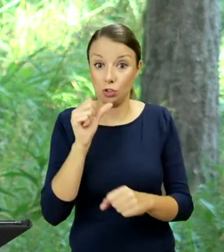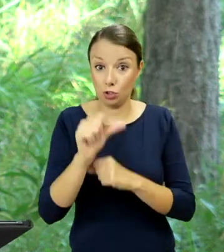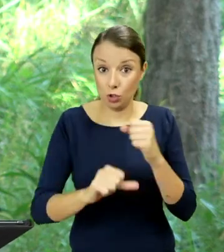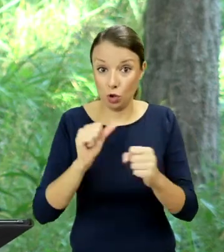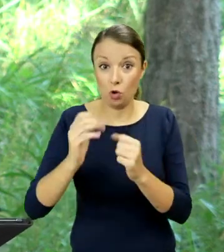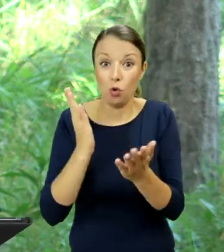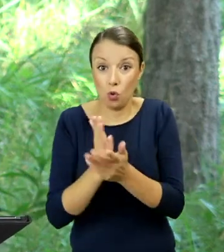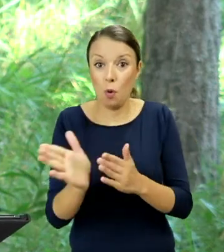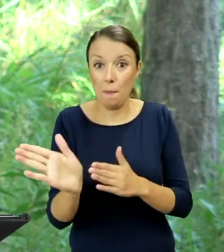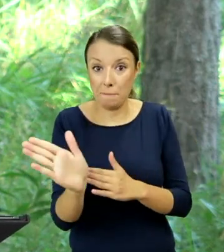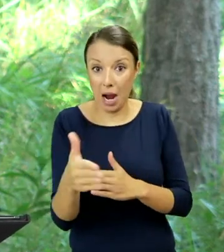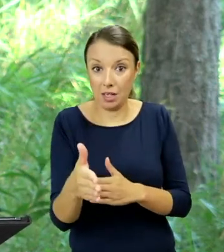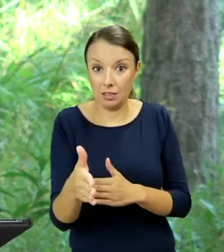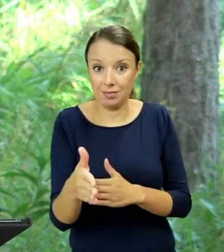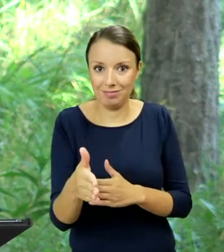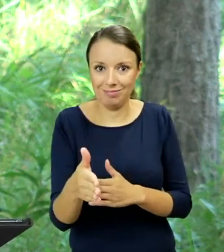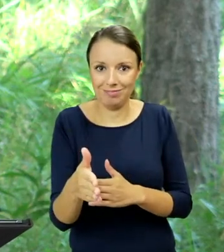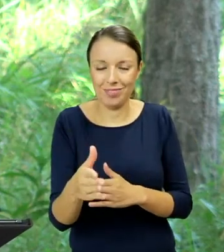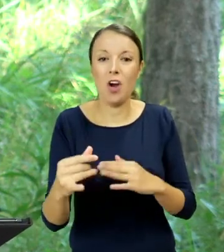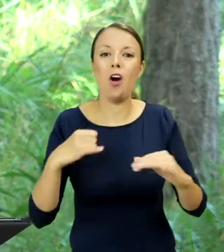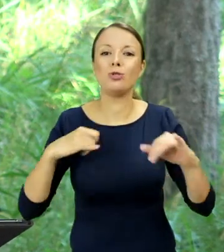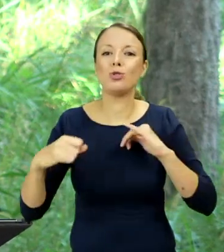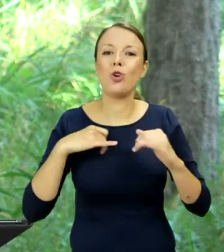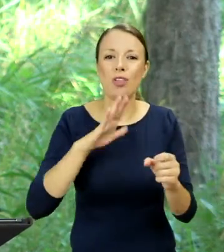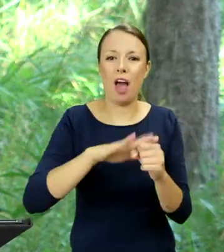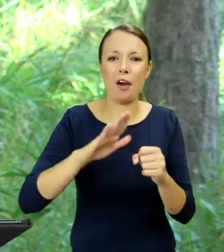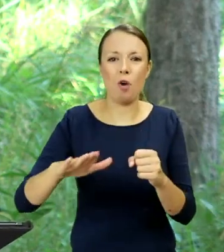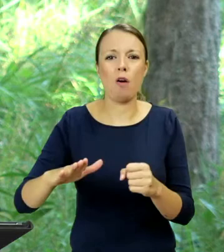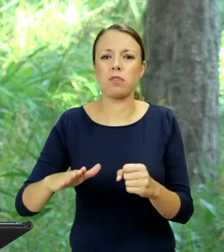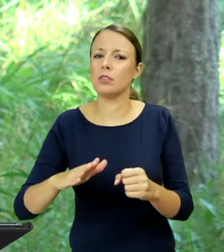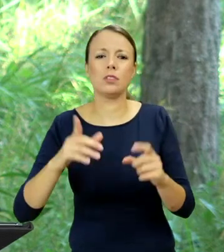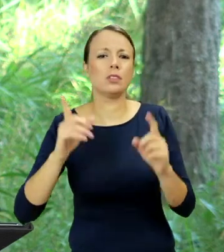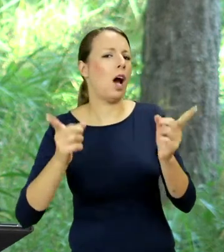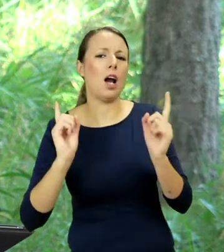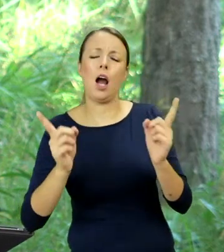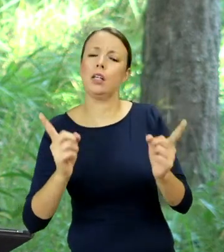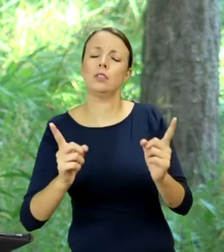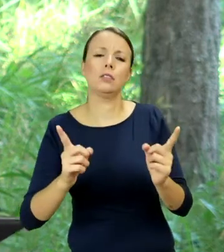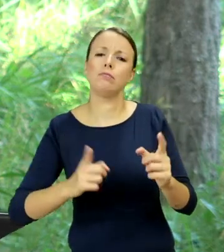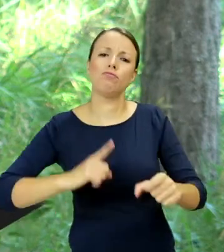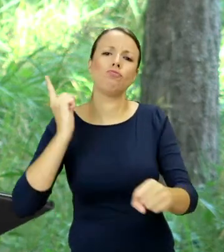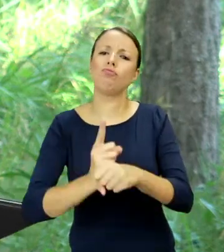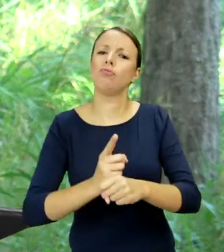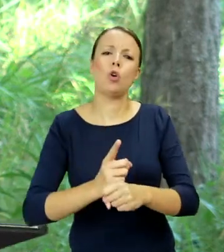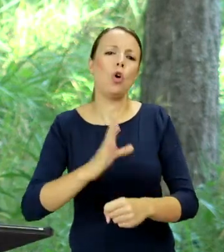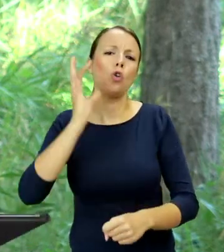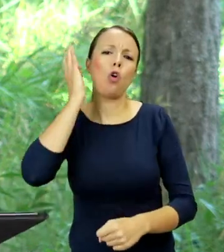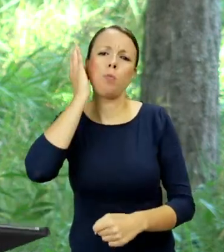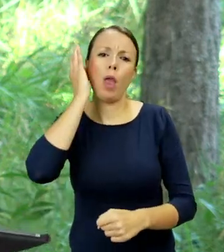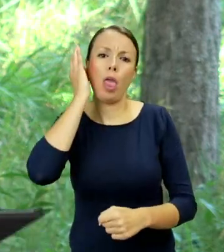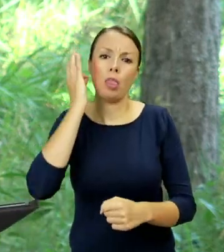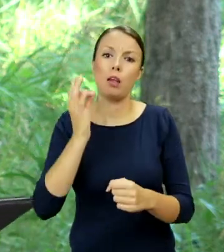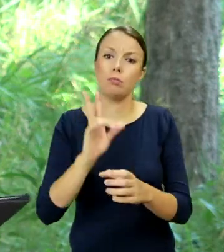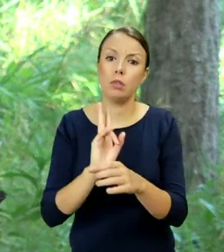marcu rząd narodowy wydał zakaz przyjmowania kobiet do oddziałów.